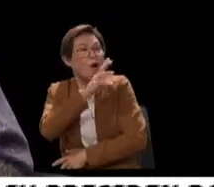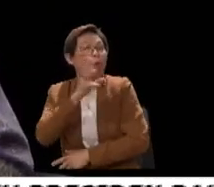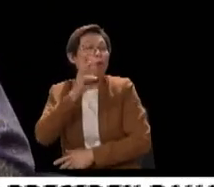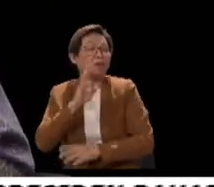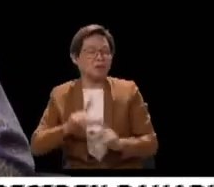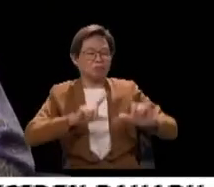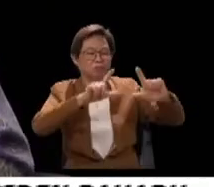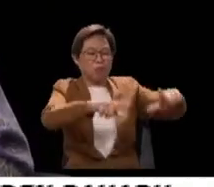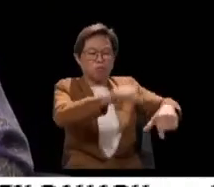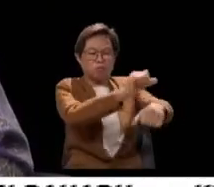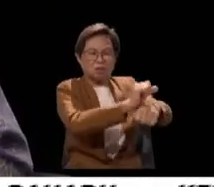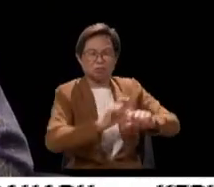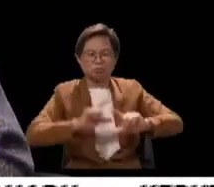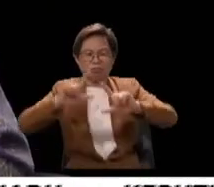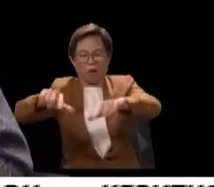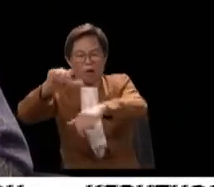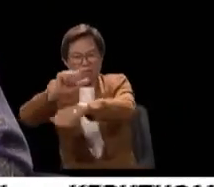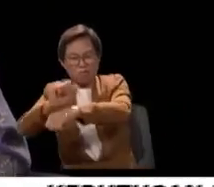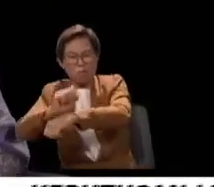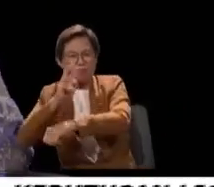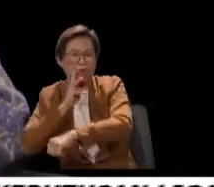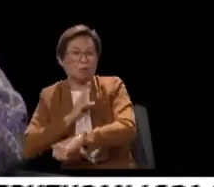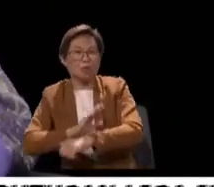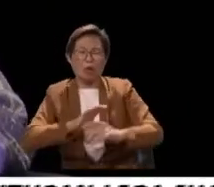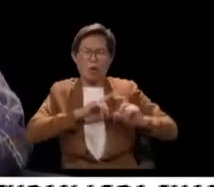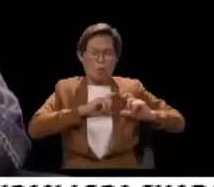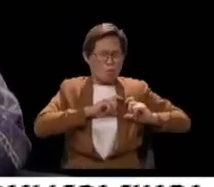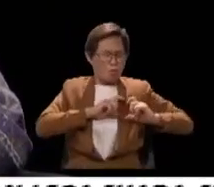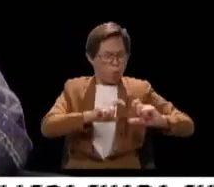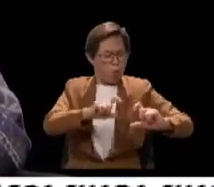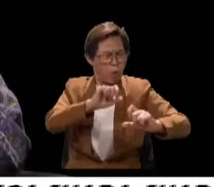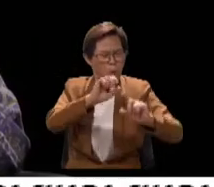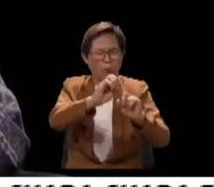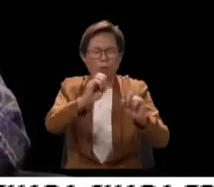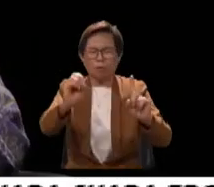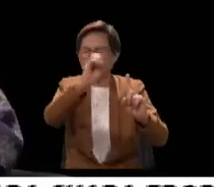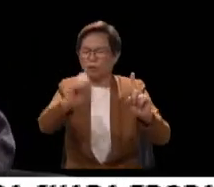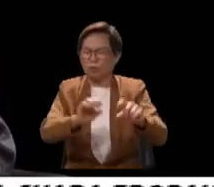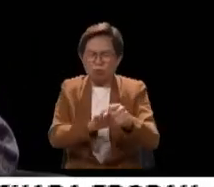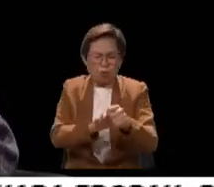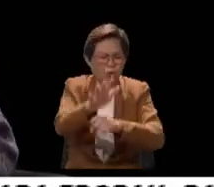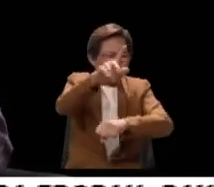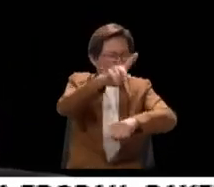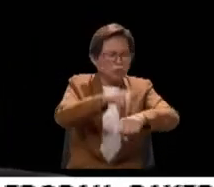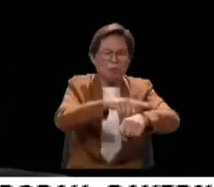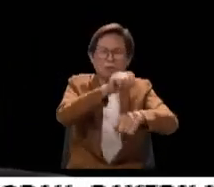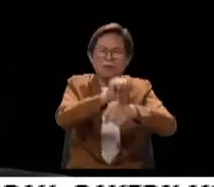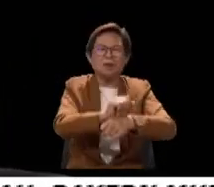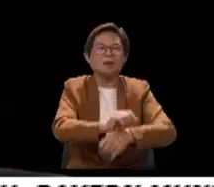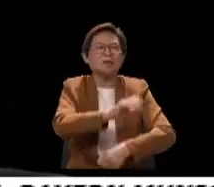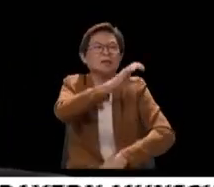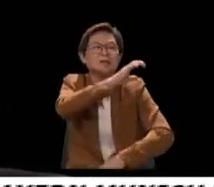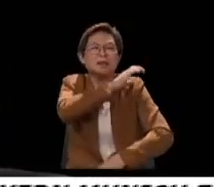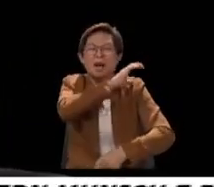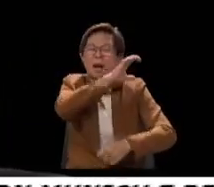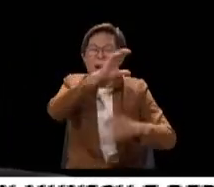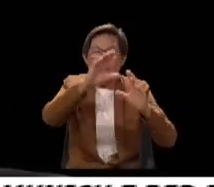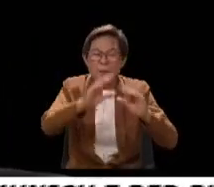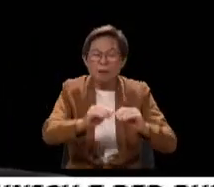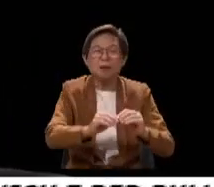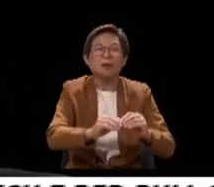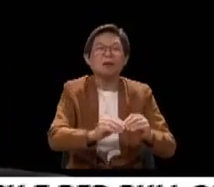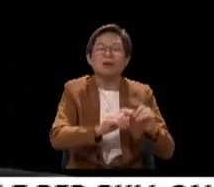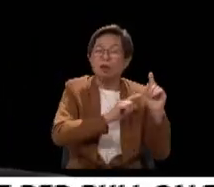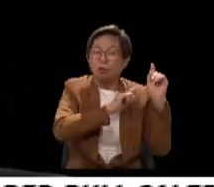letak ni mereka kerja sangat komited and they work like full time apa worker bukan chairman untuk chair meeting tetapi the